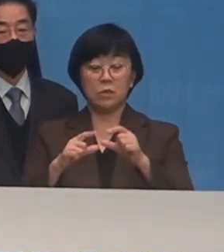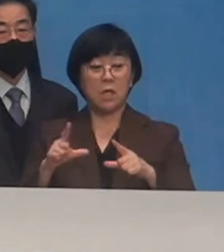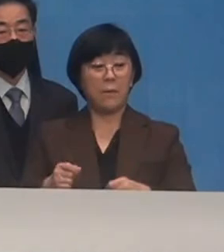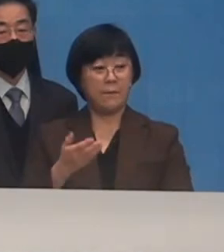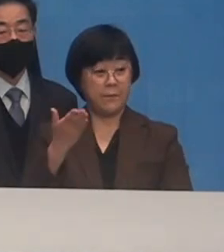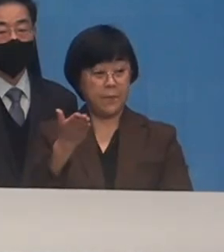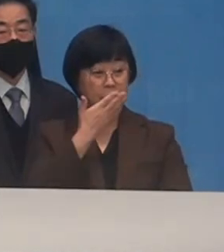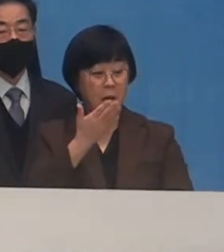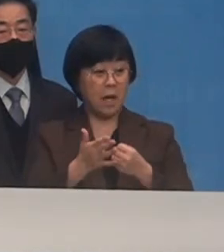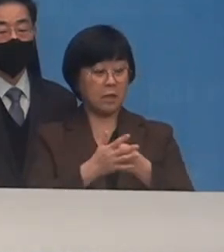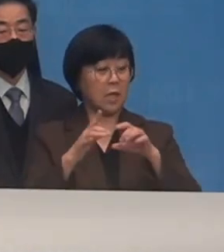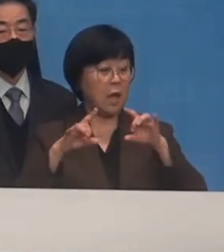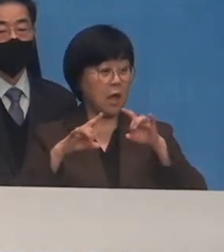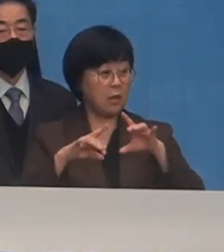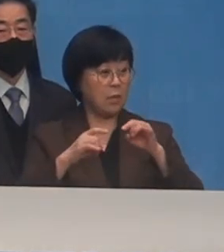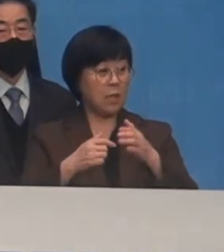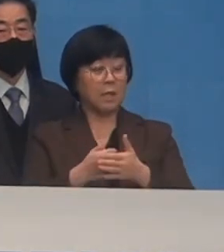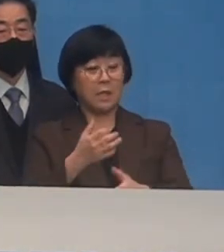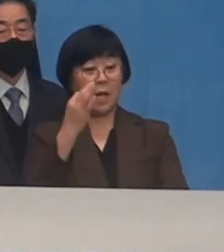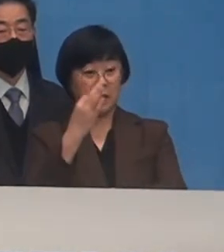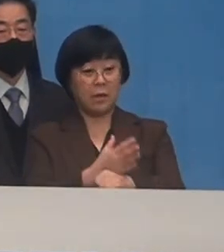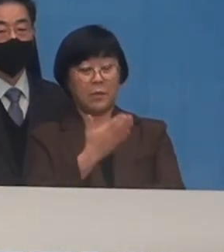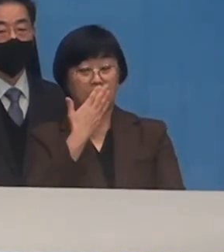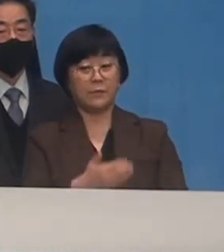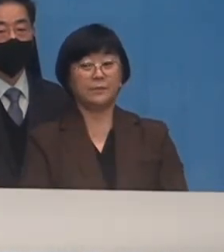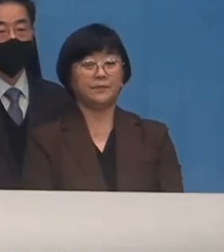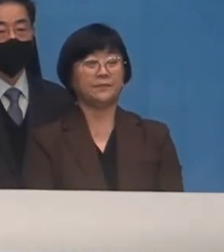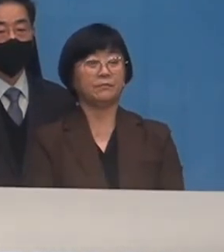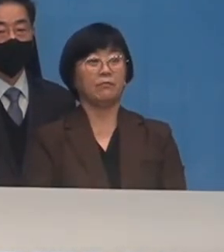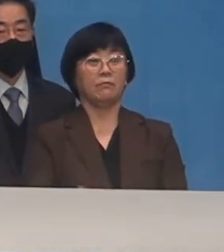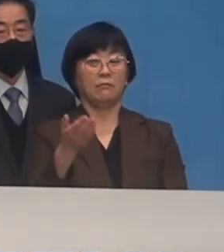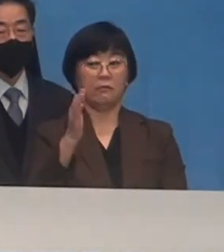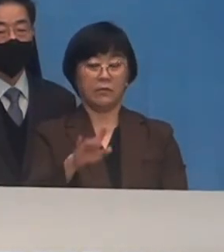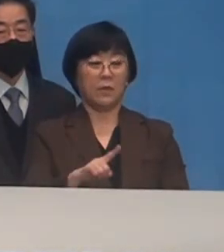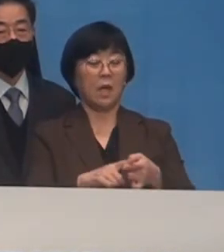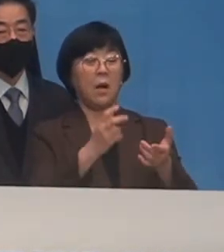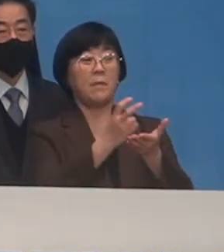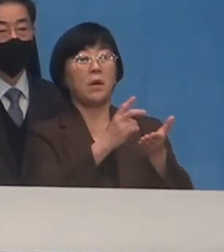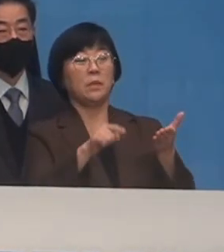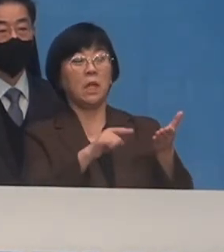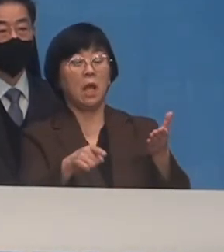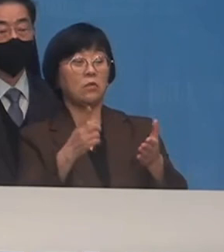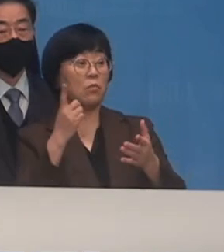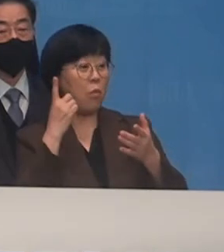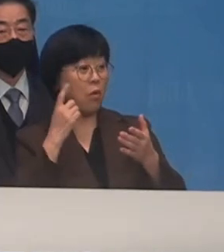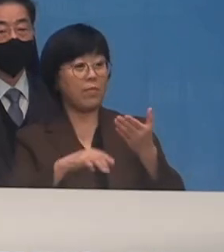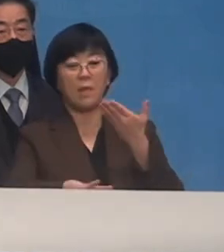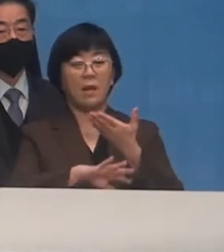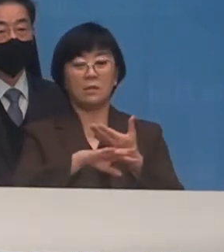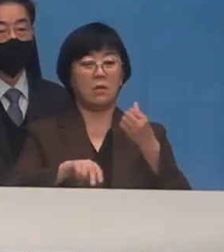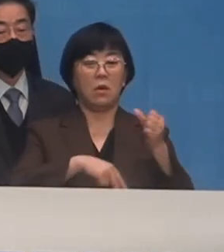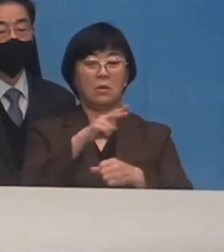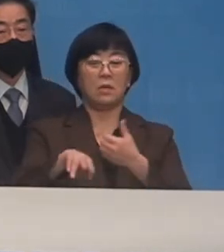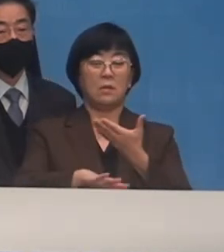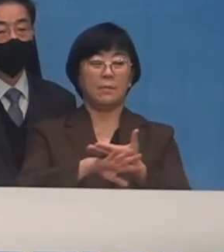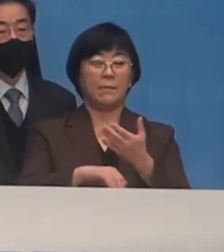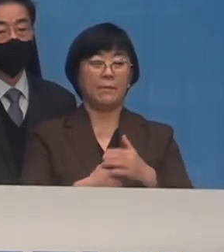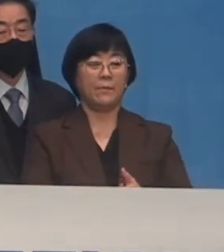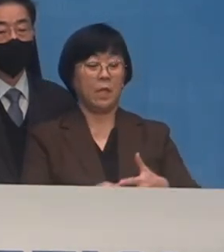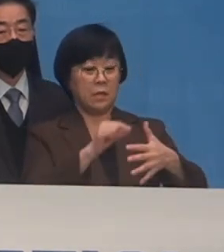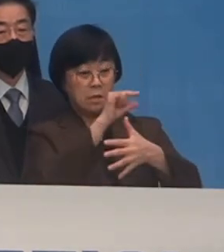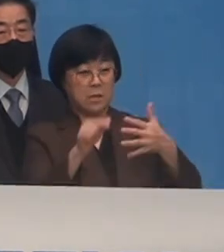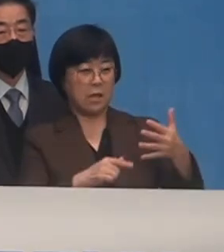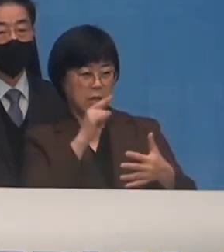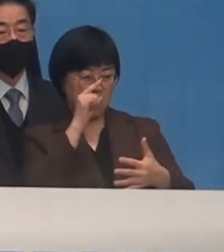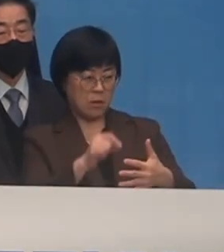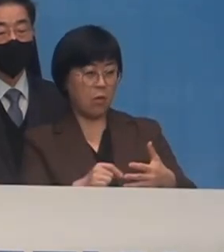지참만으로 통신사에서 간단히 확인하는 방법이 있다. 하지만 법인 핸드폰의 경우는 상황이 다르다. 절차가